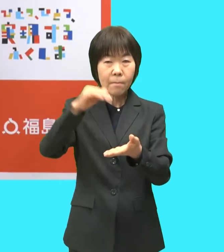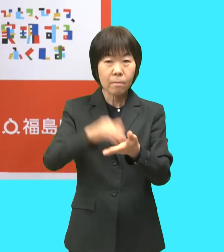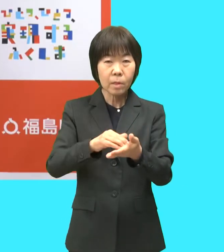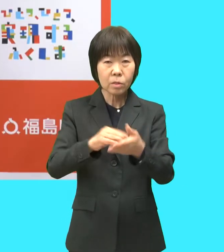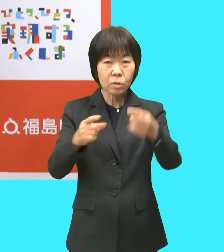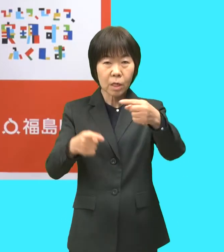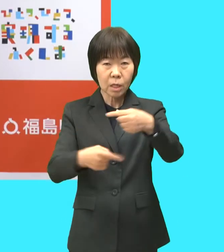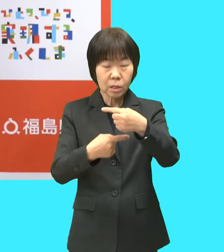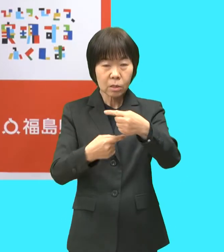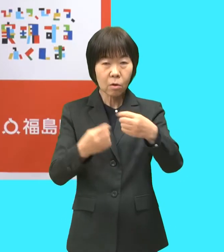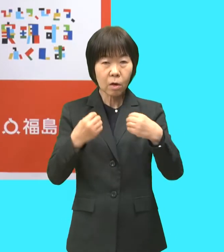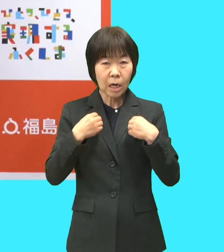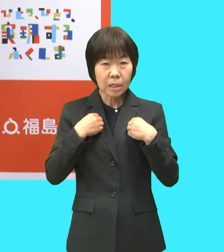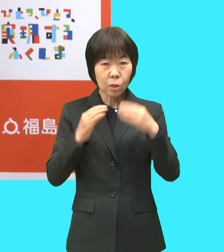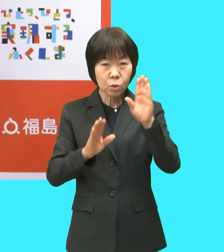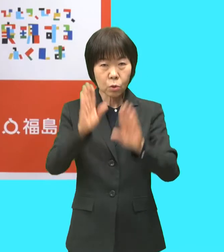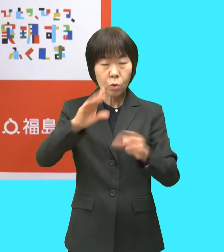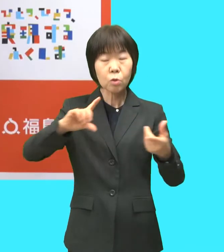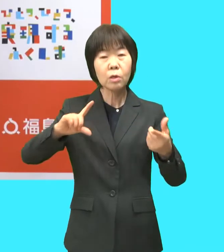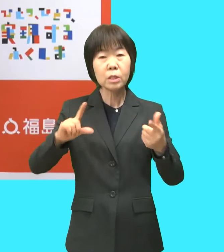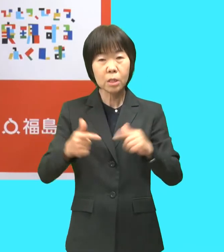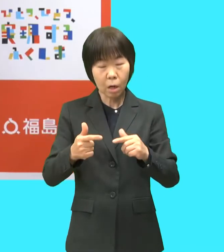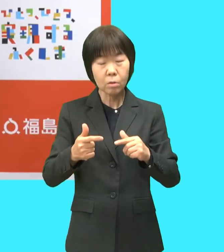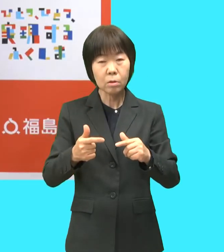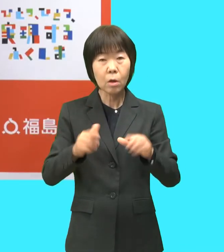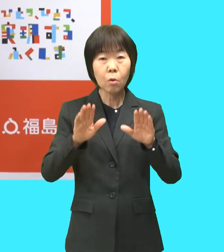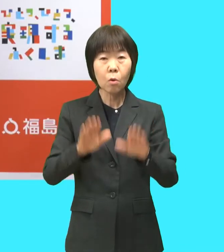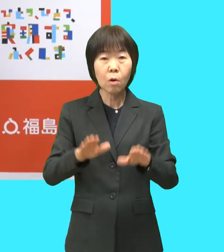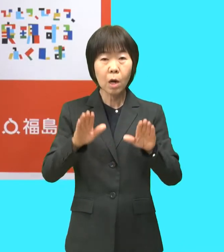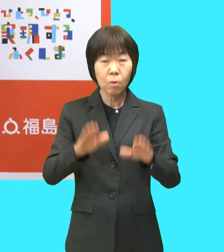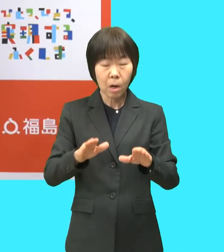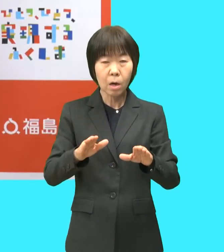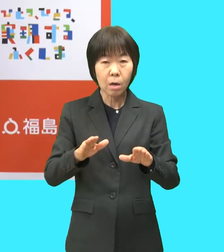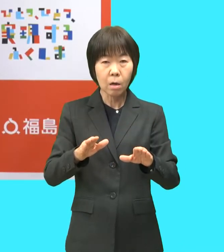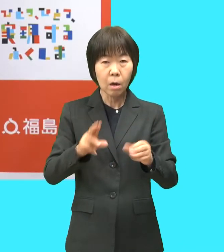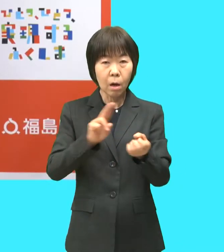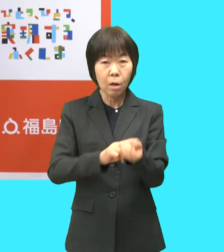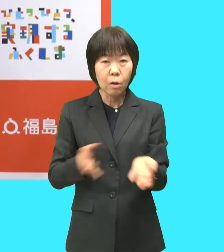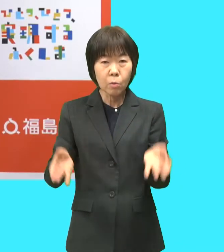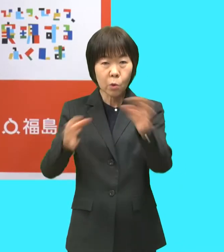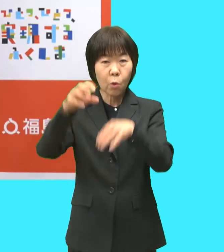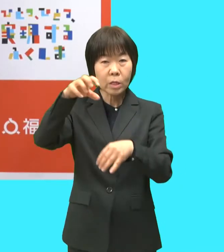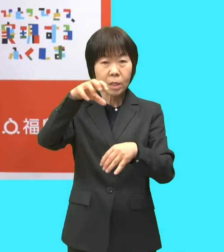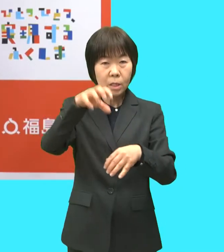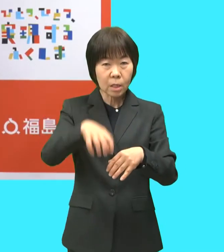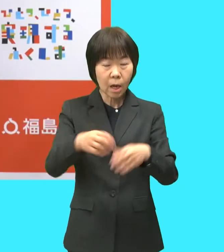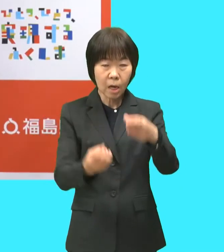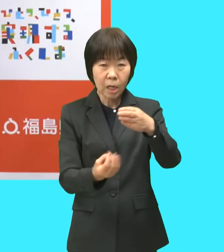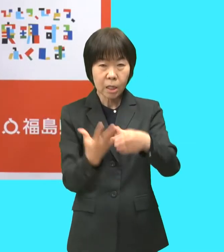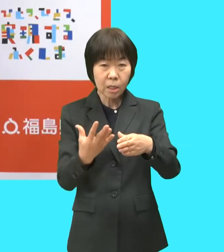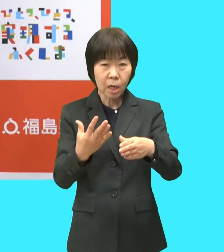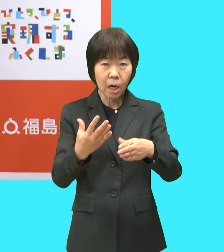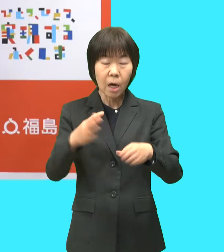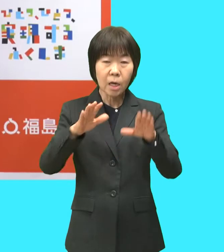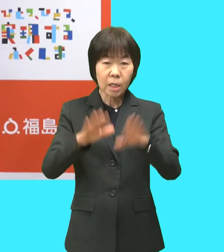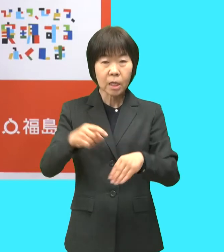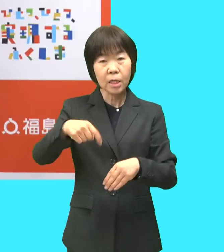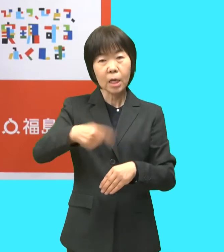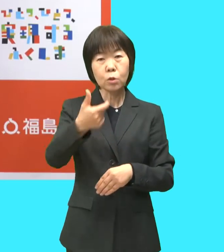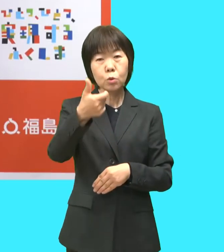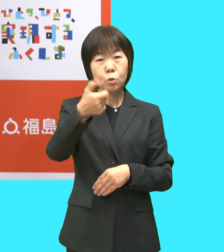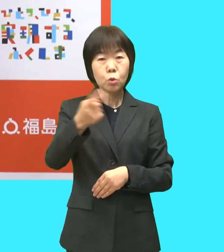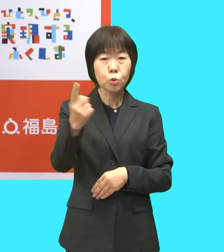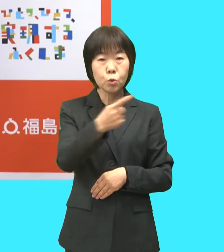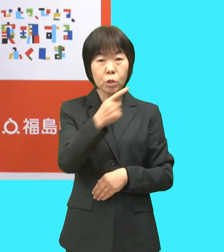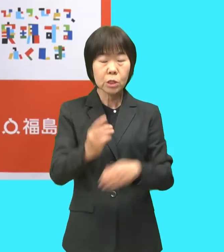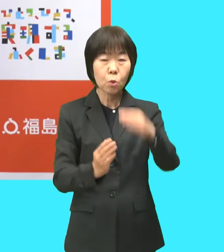大時とは異なり、今回の上昇は病院で発生をした100人を超える、現在150人を超